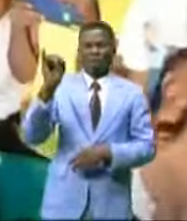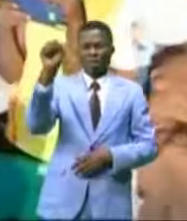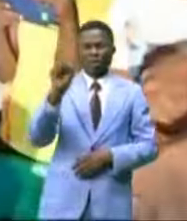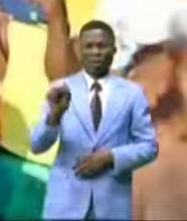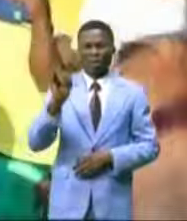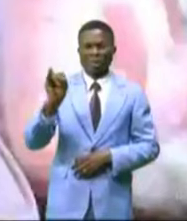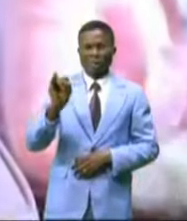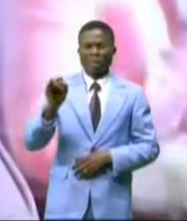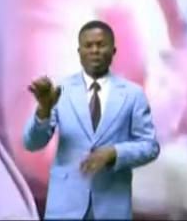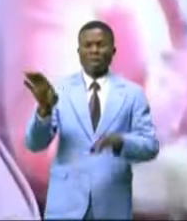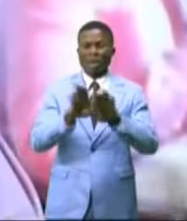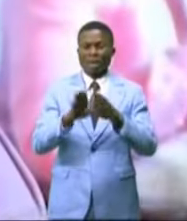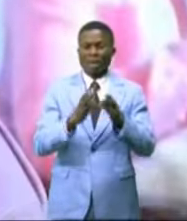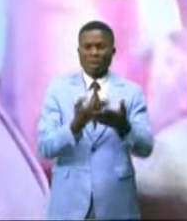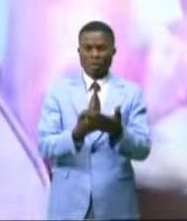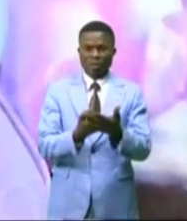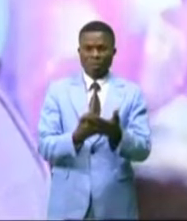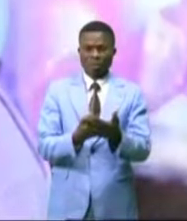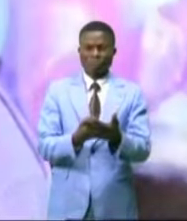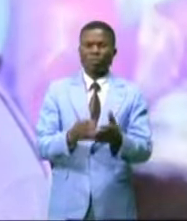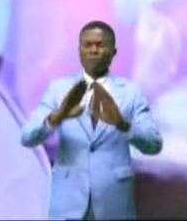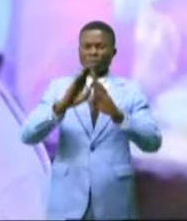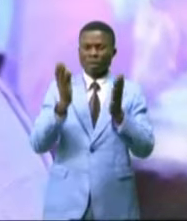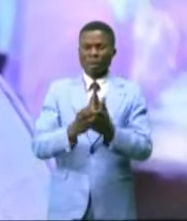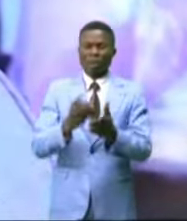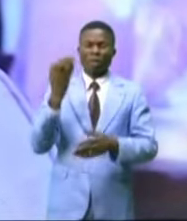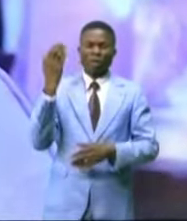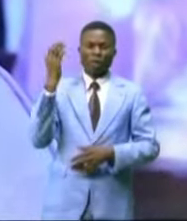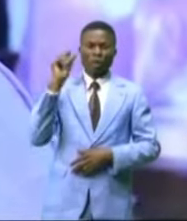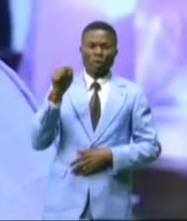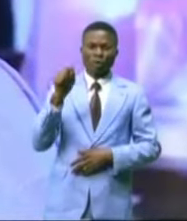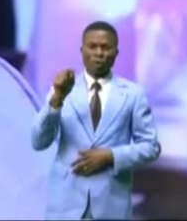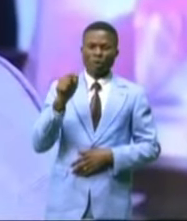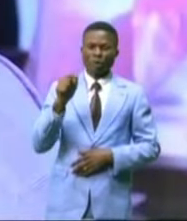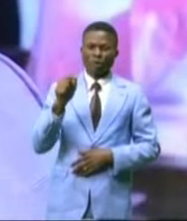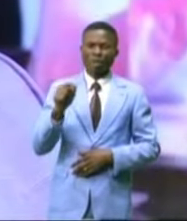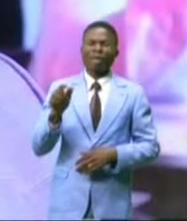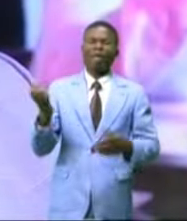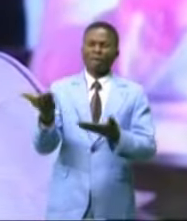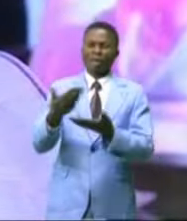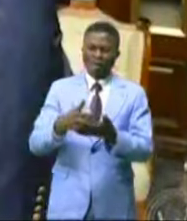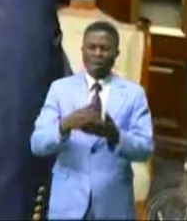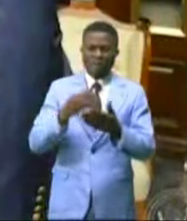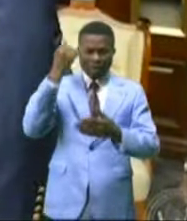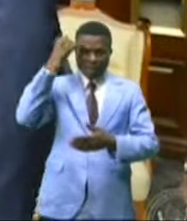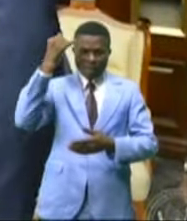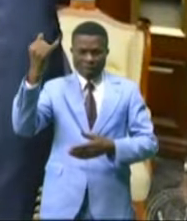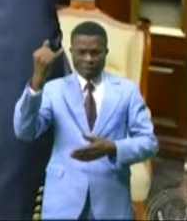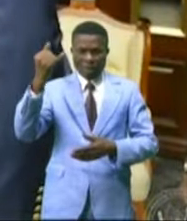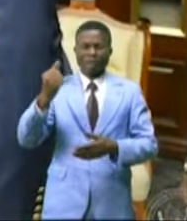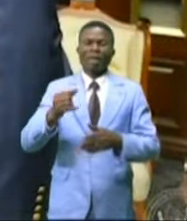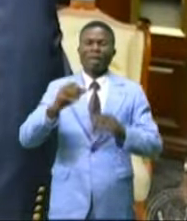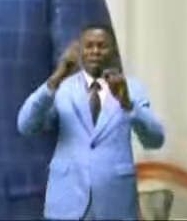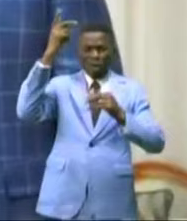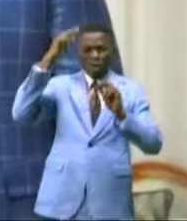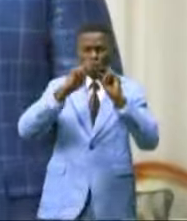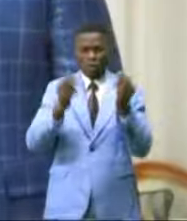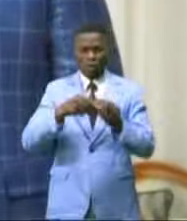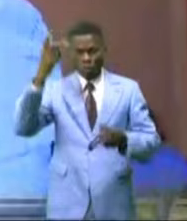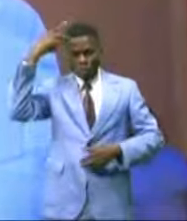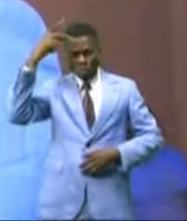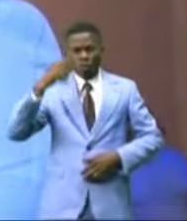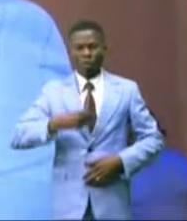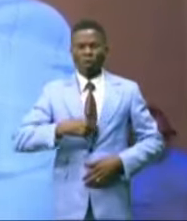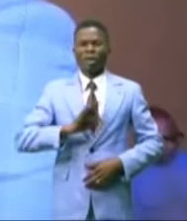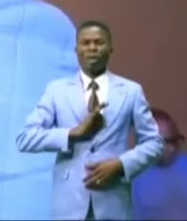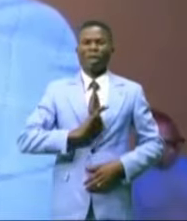la tombée de la nuit le désormais fils adoptif Christophe bassen Nanga totalement ancré dans l'idéologie de son idole politique Félix Antoine tisekedi